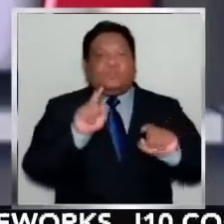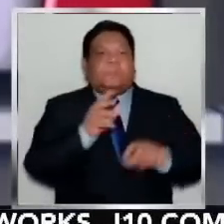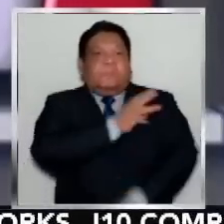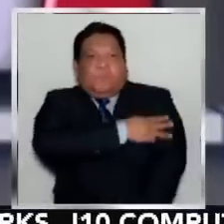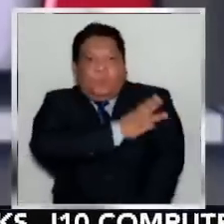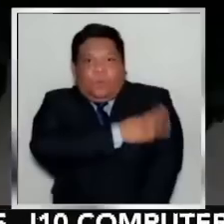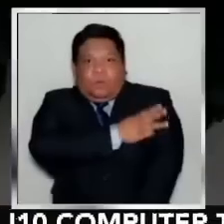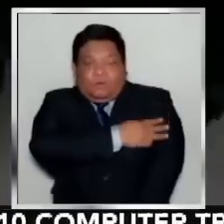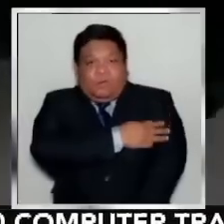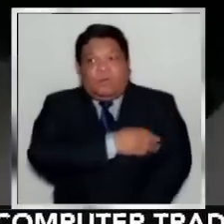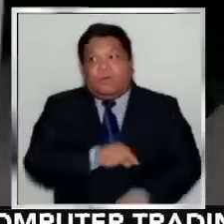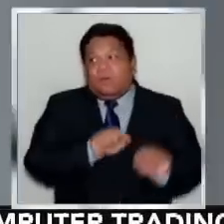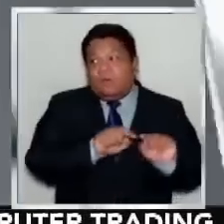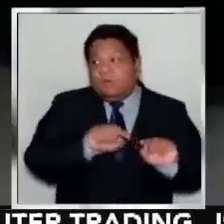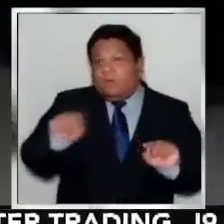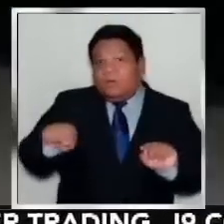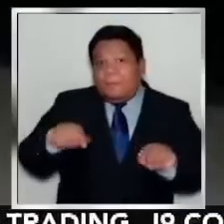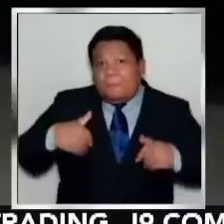Nico Wahe.